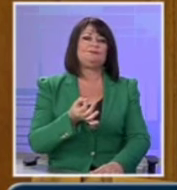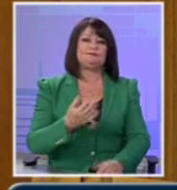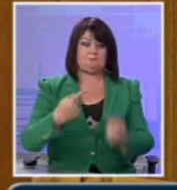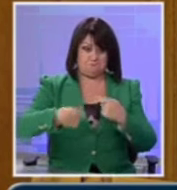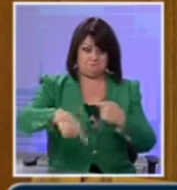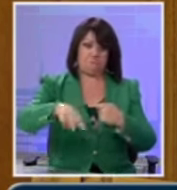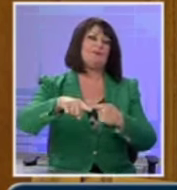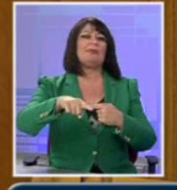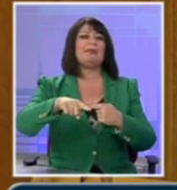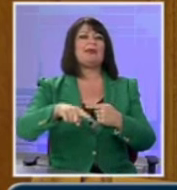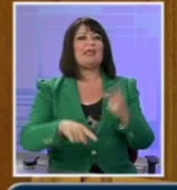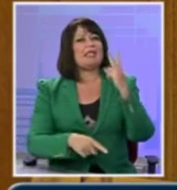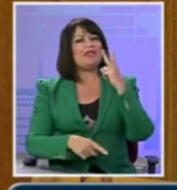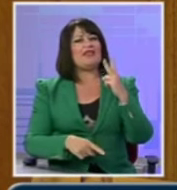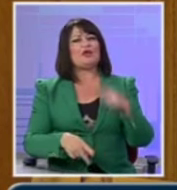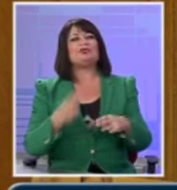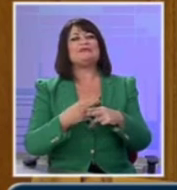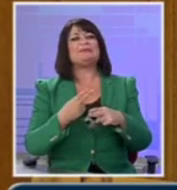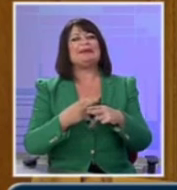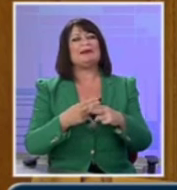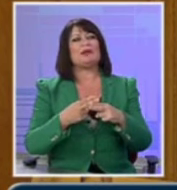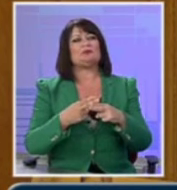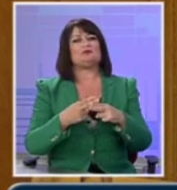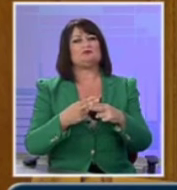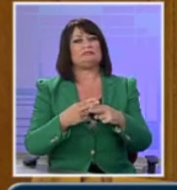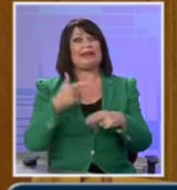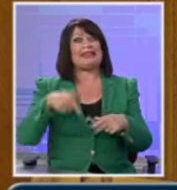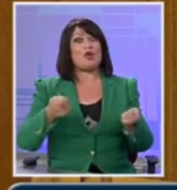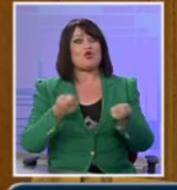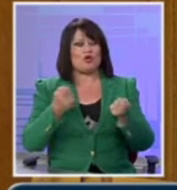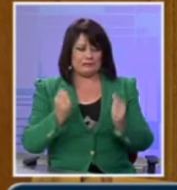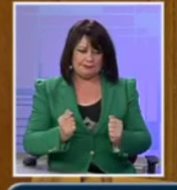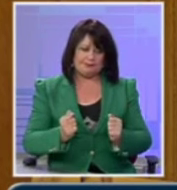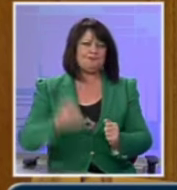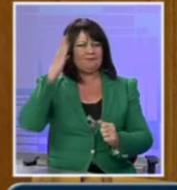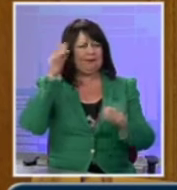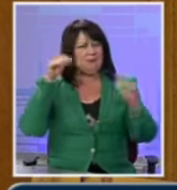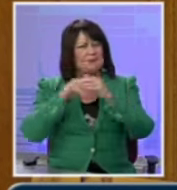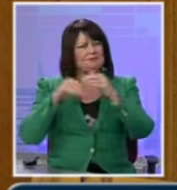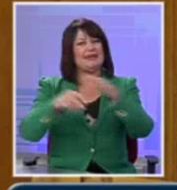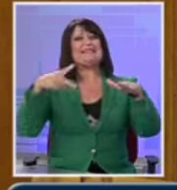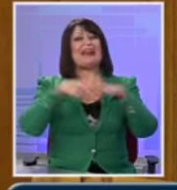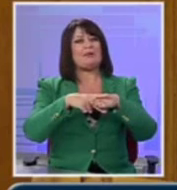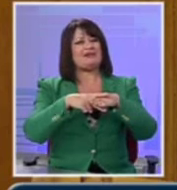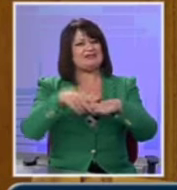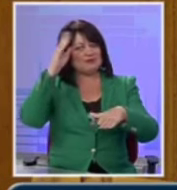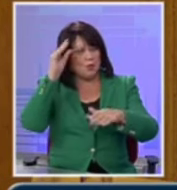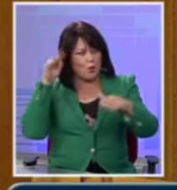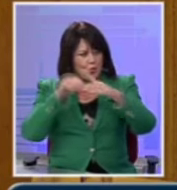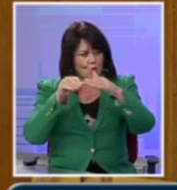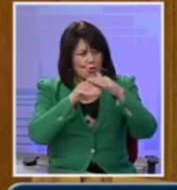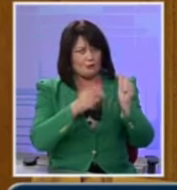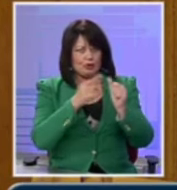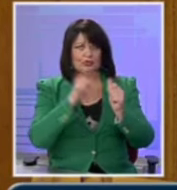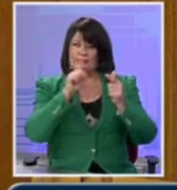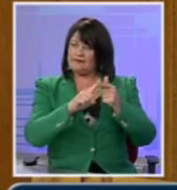επόμενο διάστημα έχουμε δύο σημαντικούς σταθμούς. Ο πρώτος είναι η ανακεφαλοποίηση των τραπεζών και ο